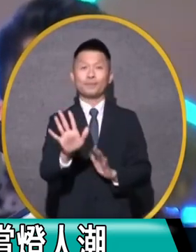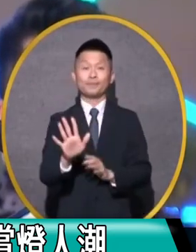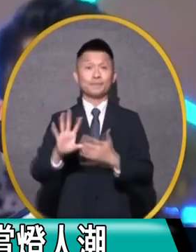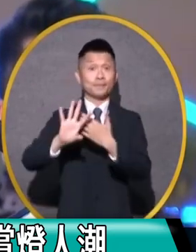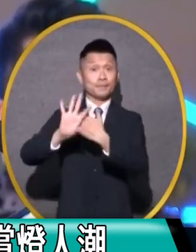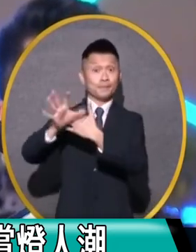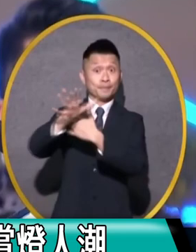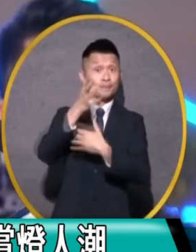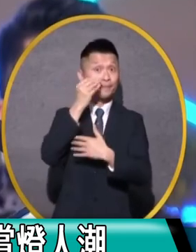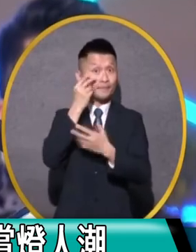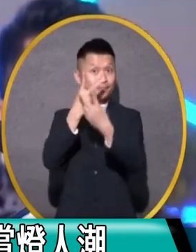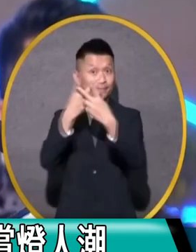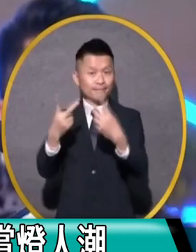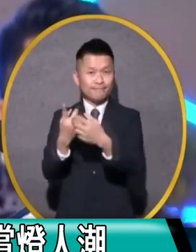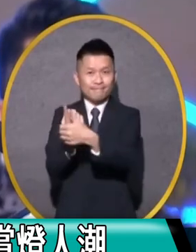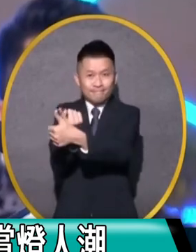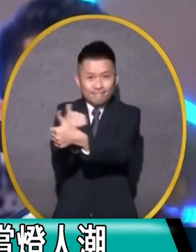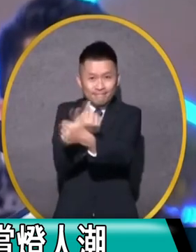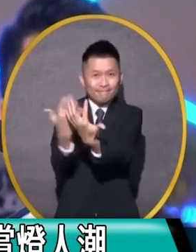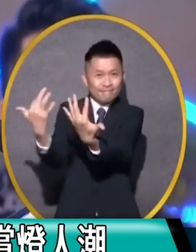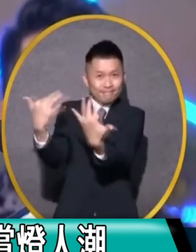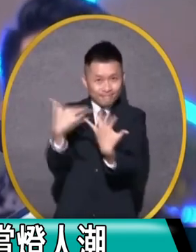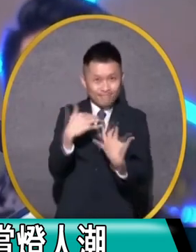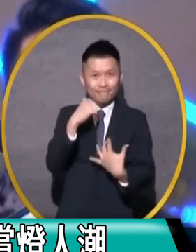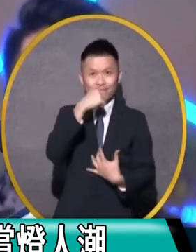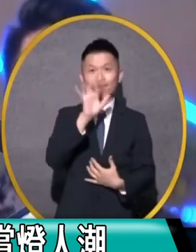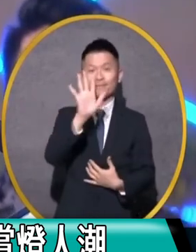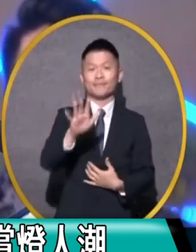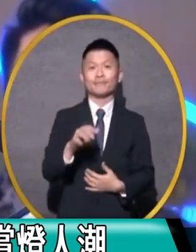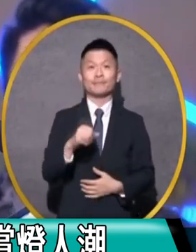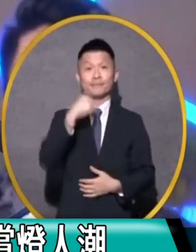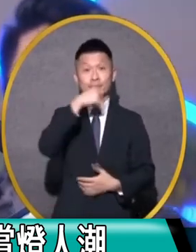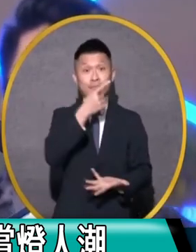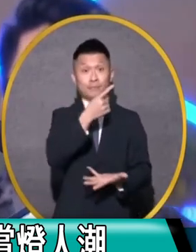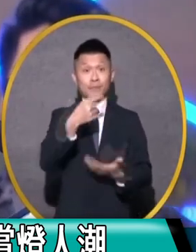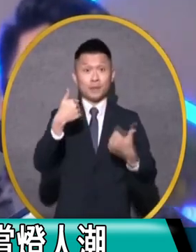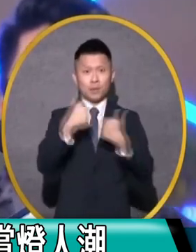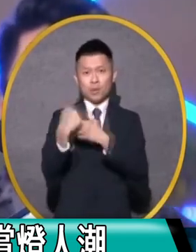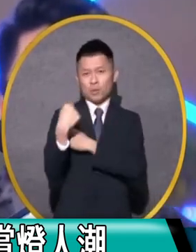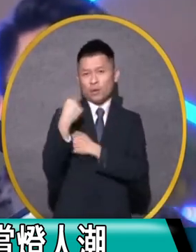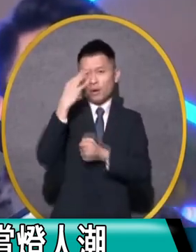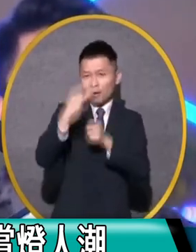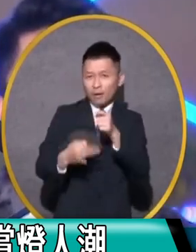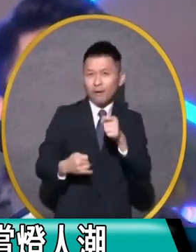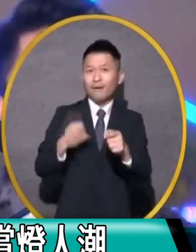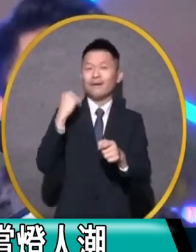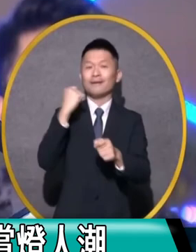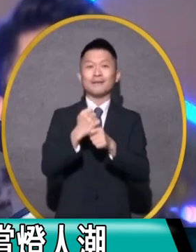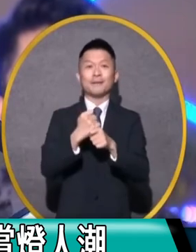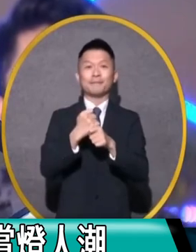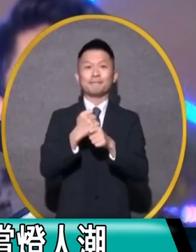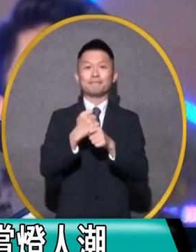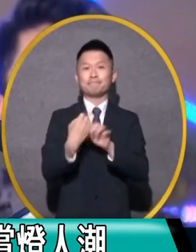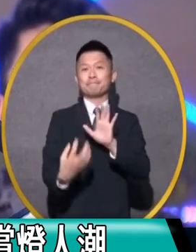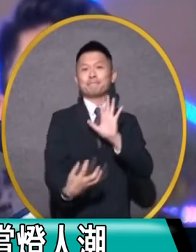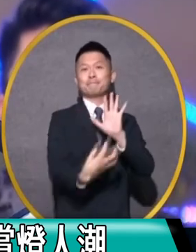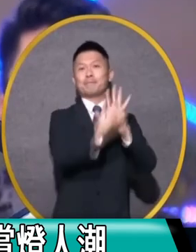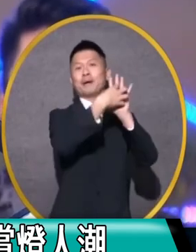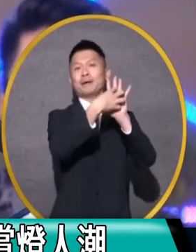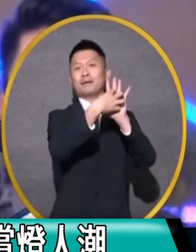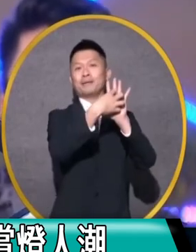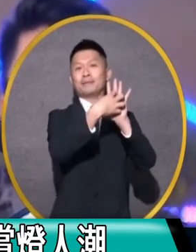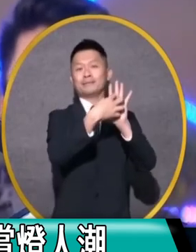光客来台湾。台湾灯会经过多年的努力，已经成功的被打造成为一个行